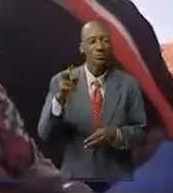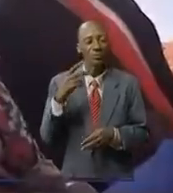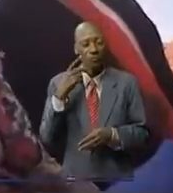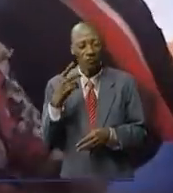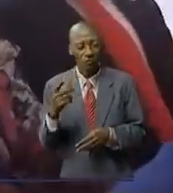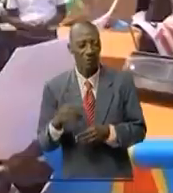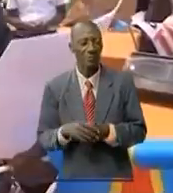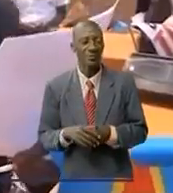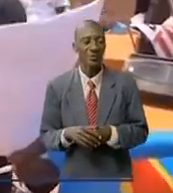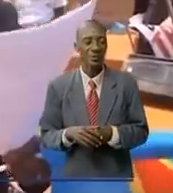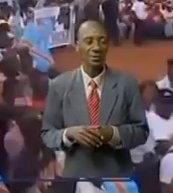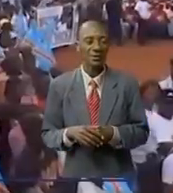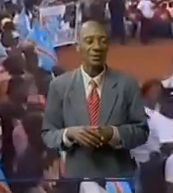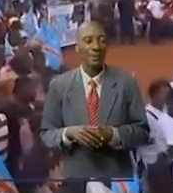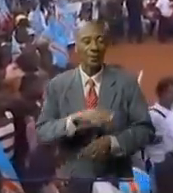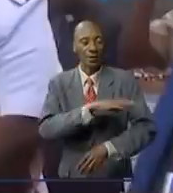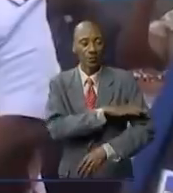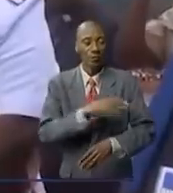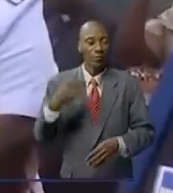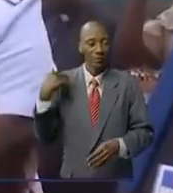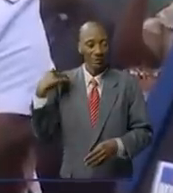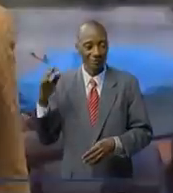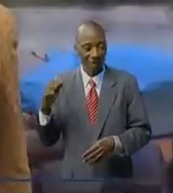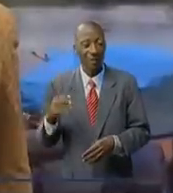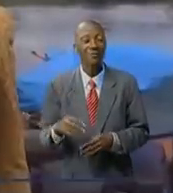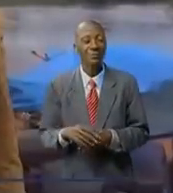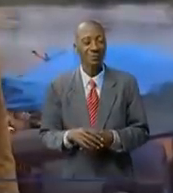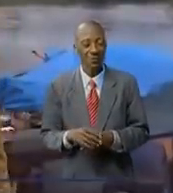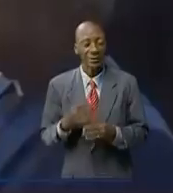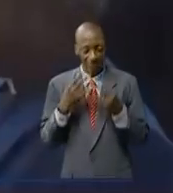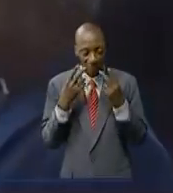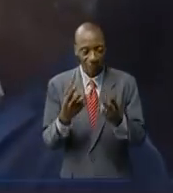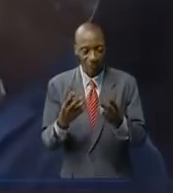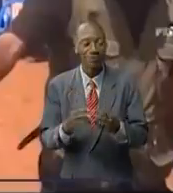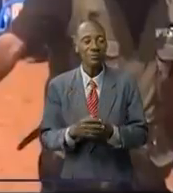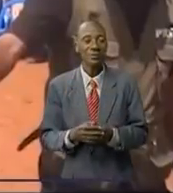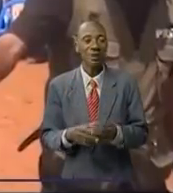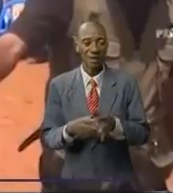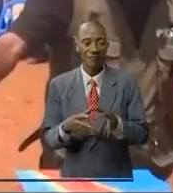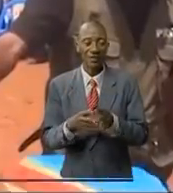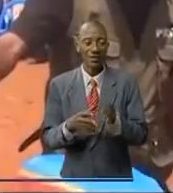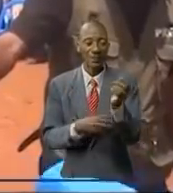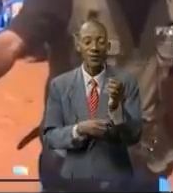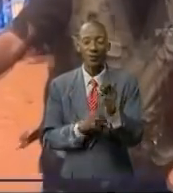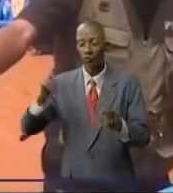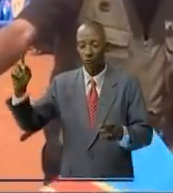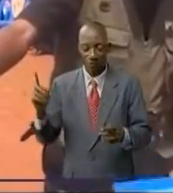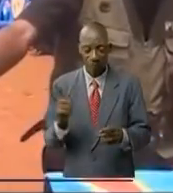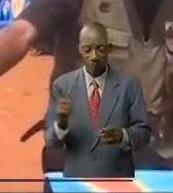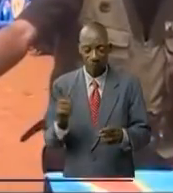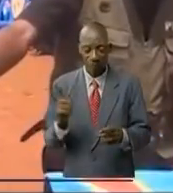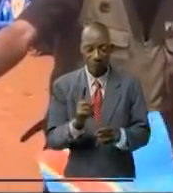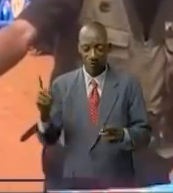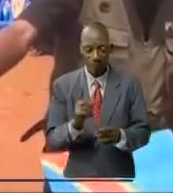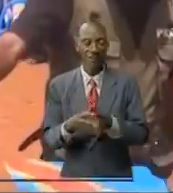d'État déroule ce programme qui permet à ses différents intervenants à se succéder à la tribune. C'est un homme.